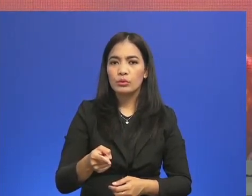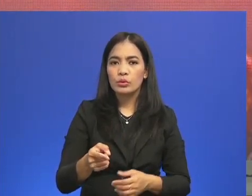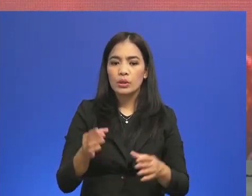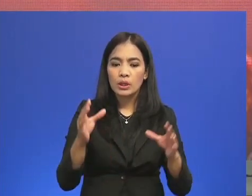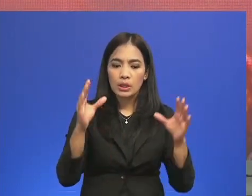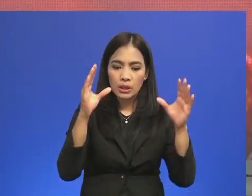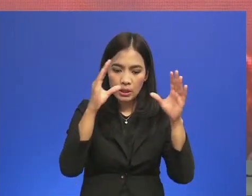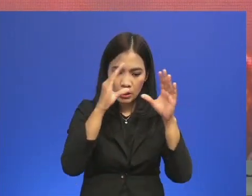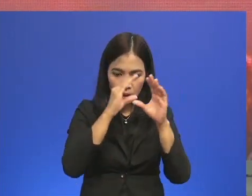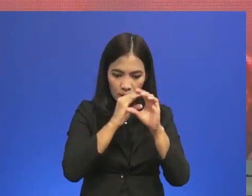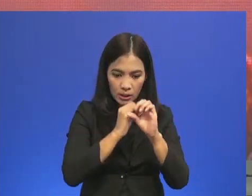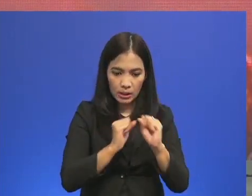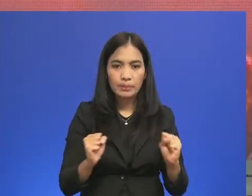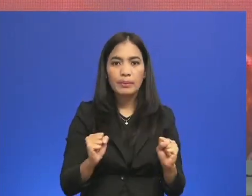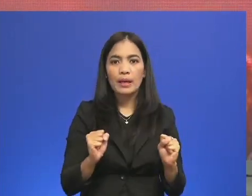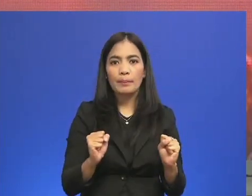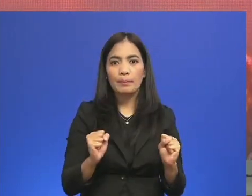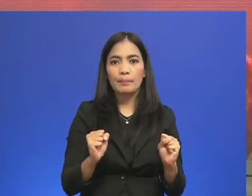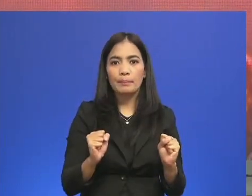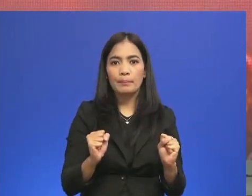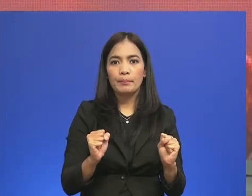dipadamkan,